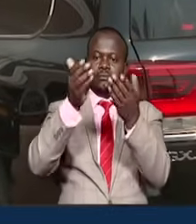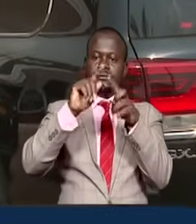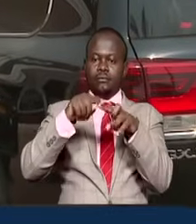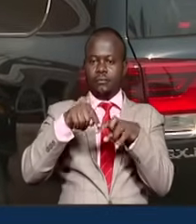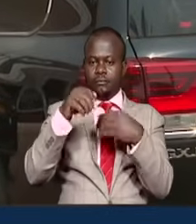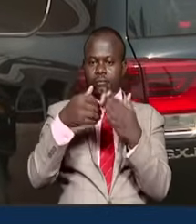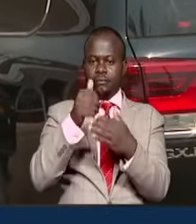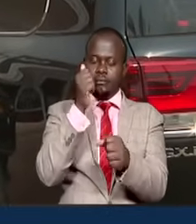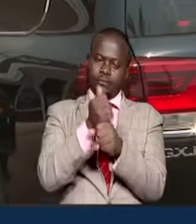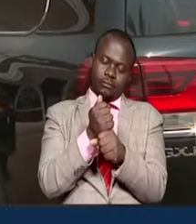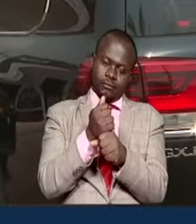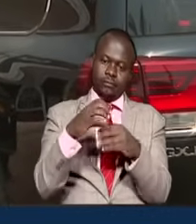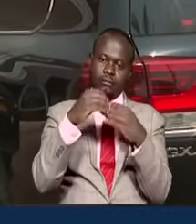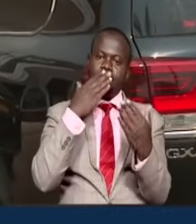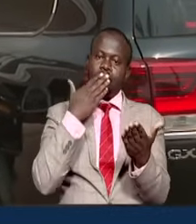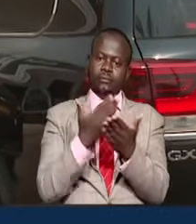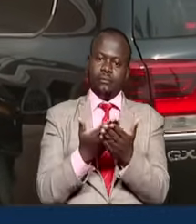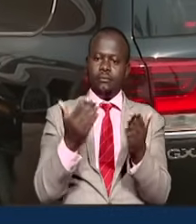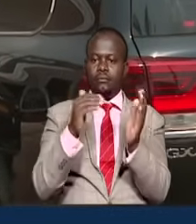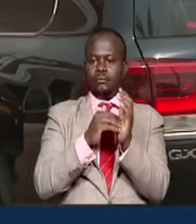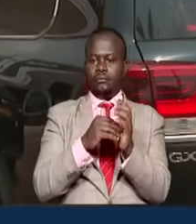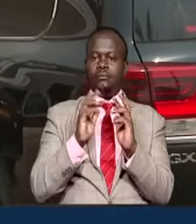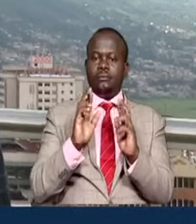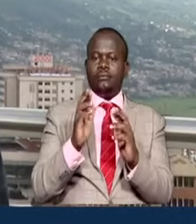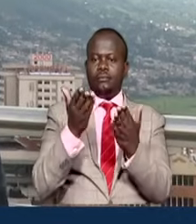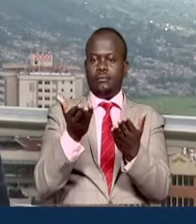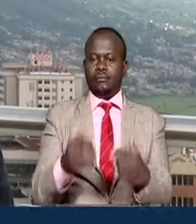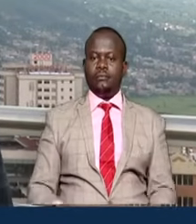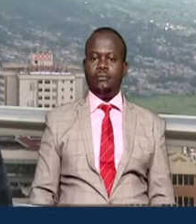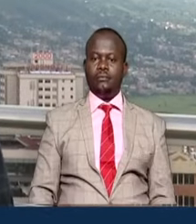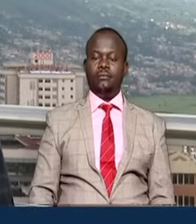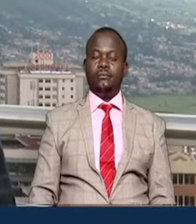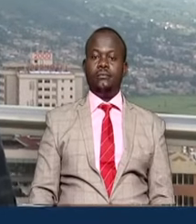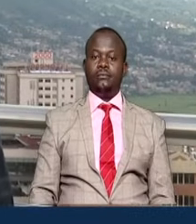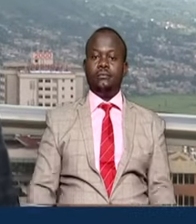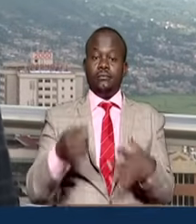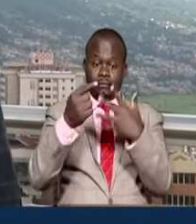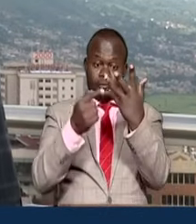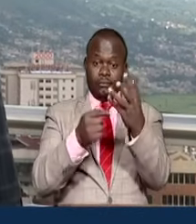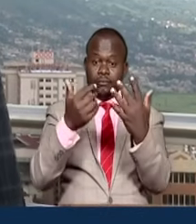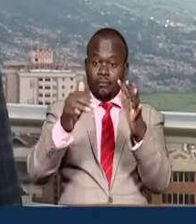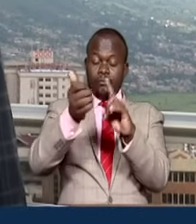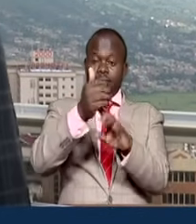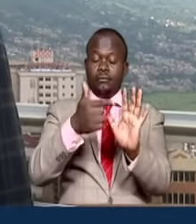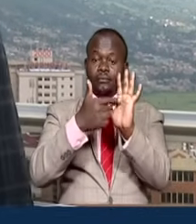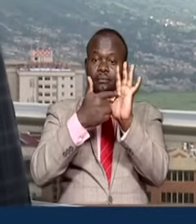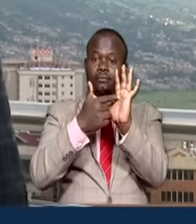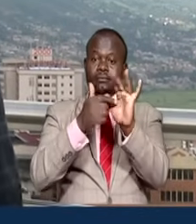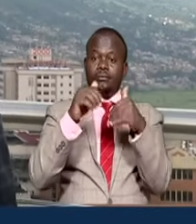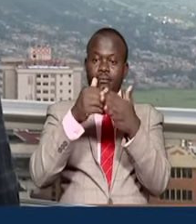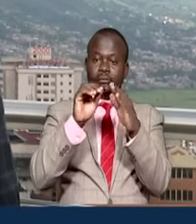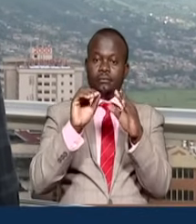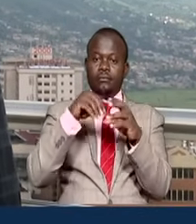bushingiye ku mikorere ku miyoborere myiza kandi icyizere kirahari. Ibyo tugezeho biratanga speed igaragara yuko